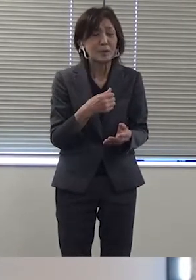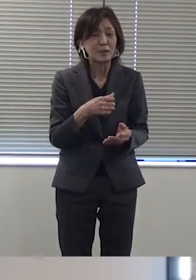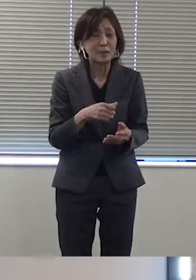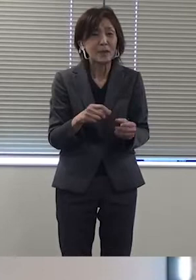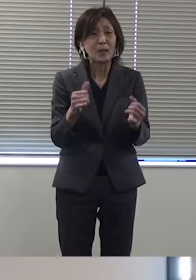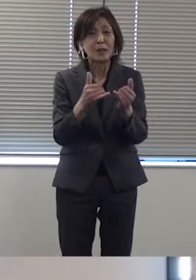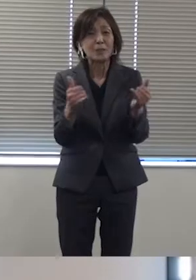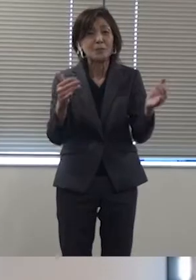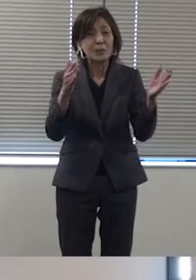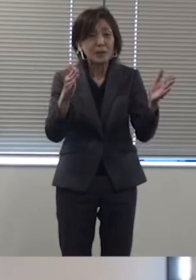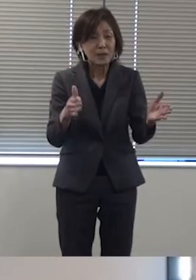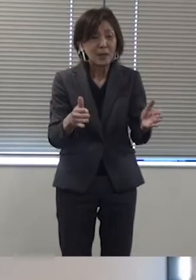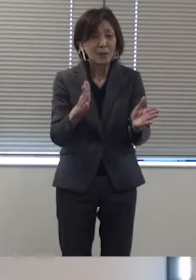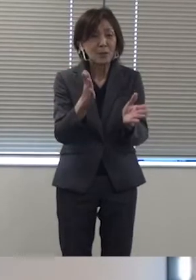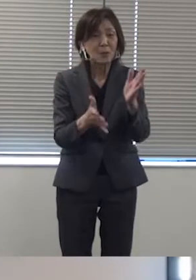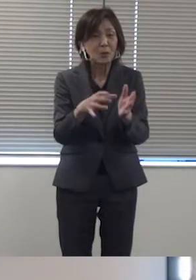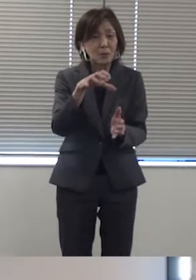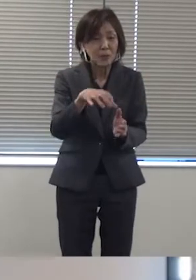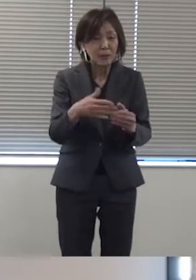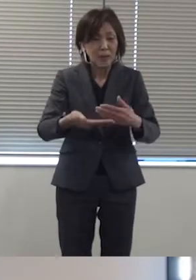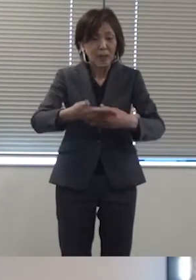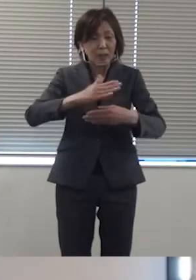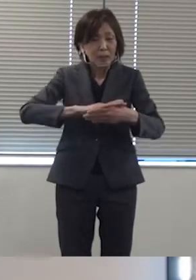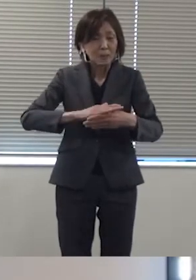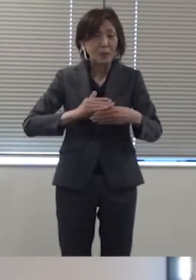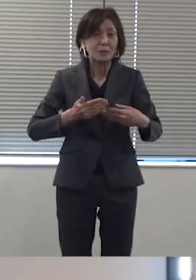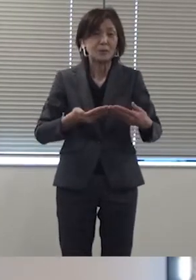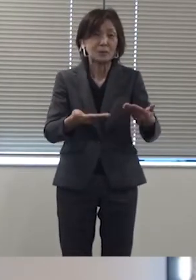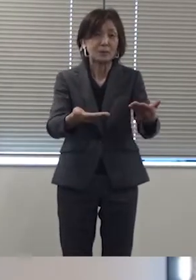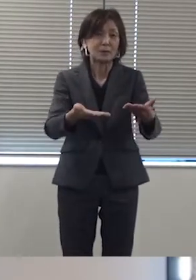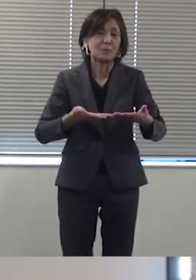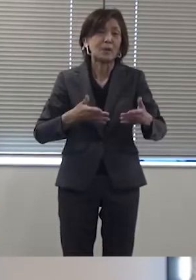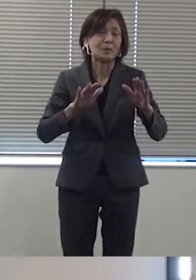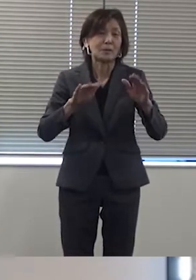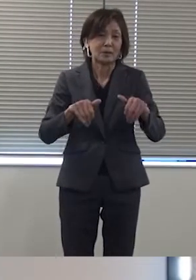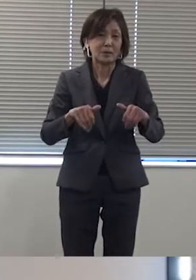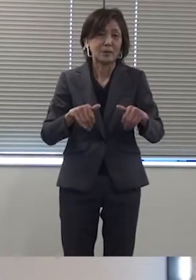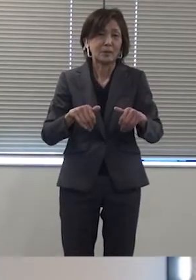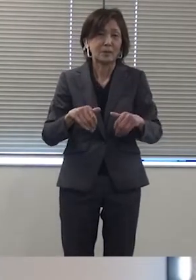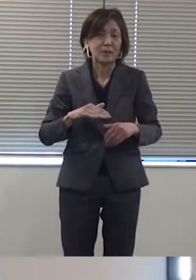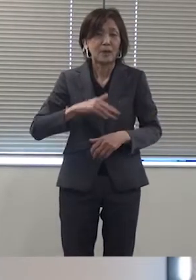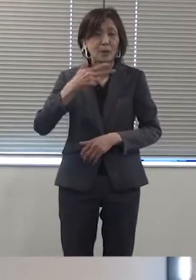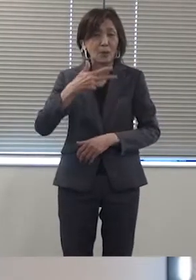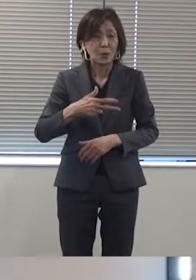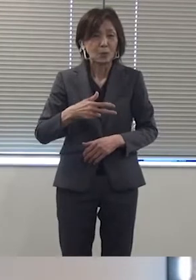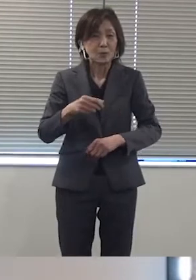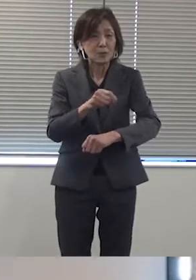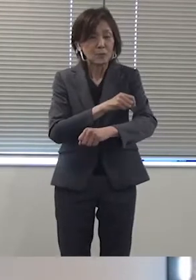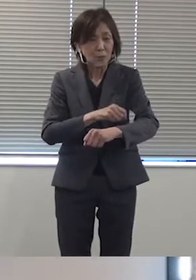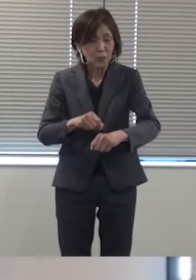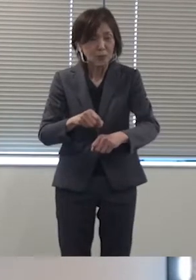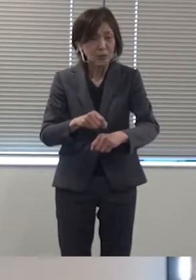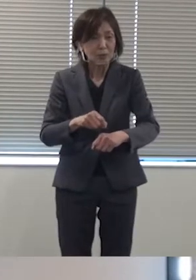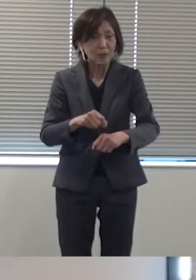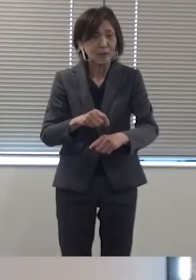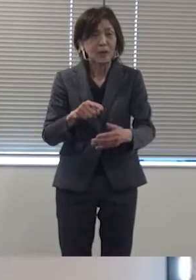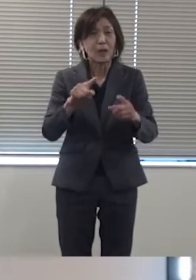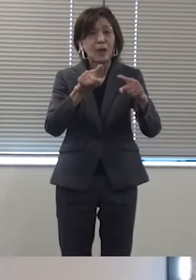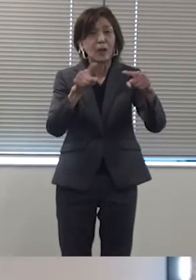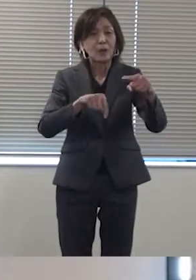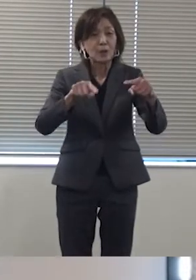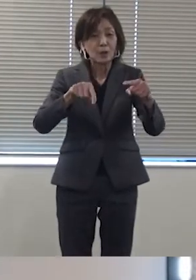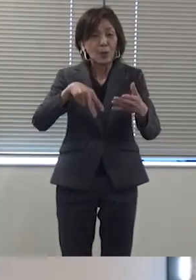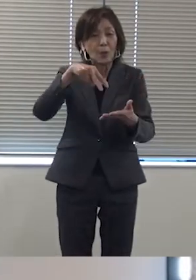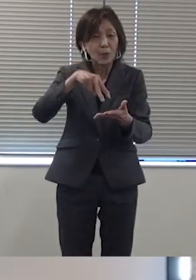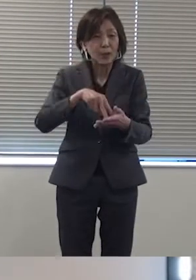れども、独自のやり方だったんですが、公立民営方式というので、多分戦後宇治原市長以来一貫して公